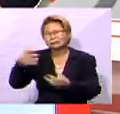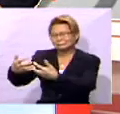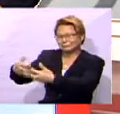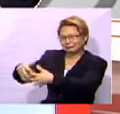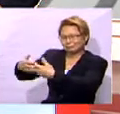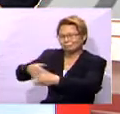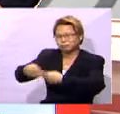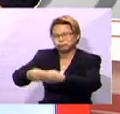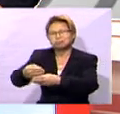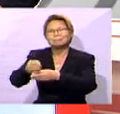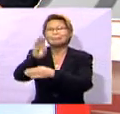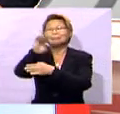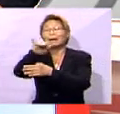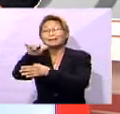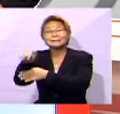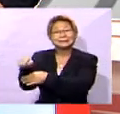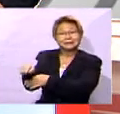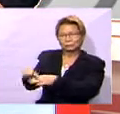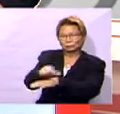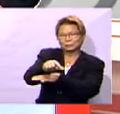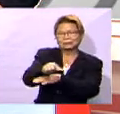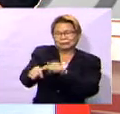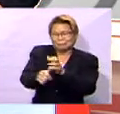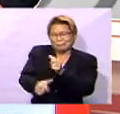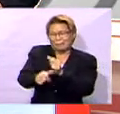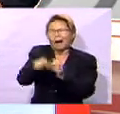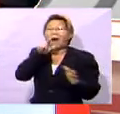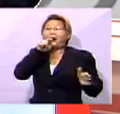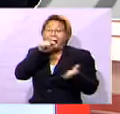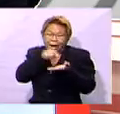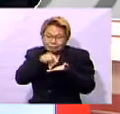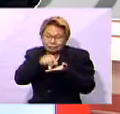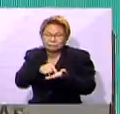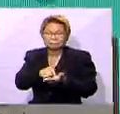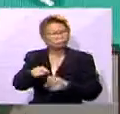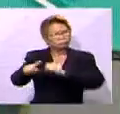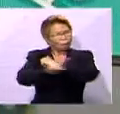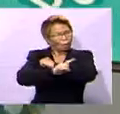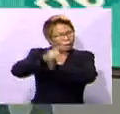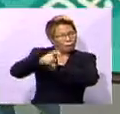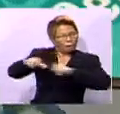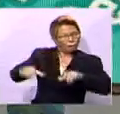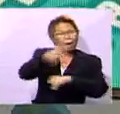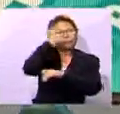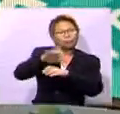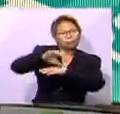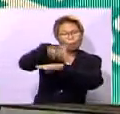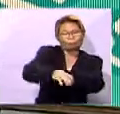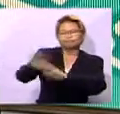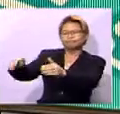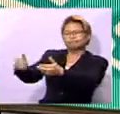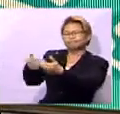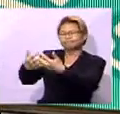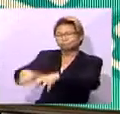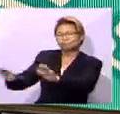kilang pemprosesan baja yang menggunakan najis ayam. Menurutnya, tindakan tegas harus dilaksanakan segera walaupun terpaksa untuk menutup